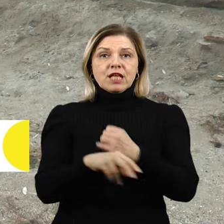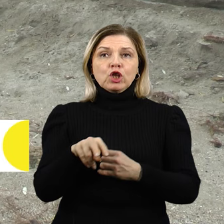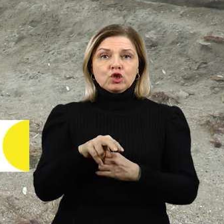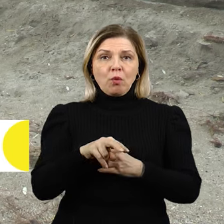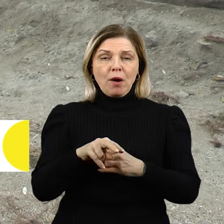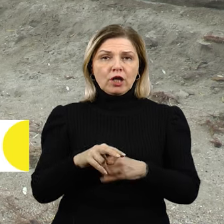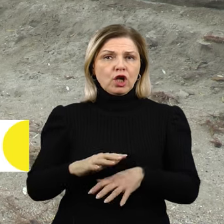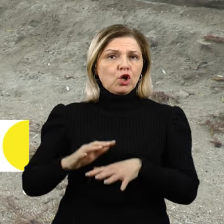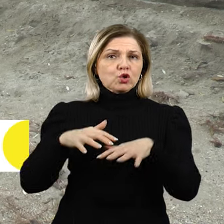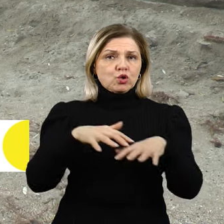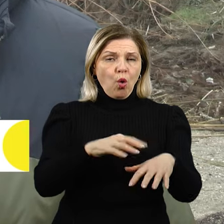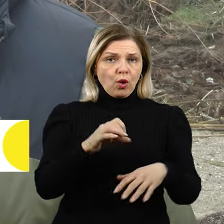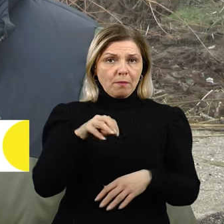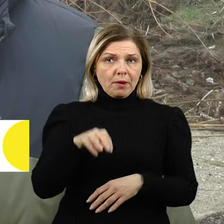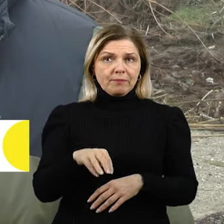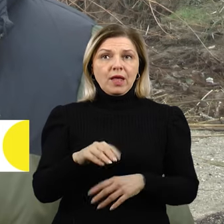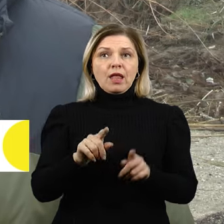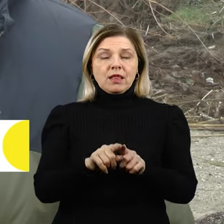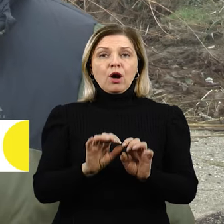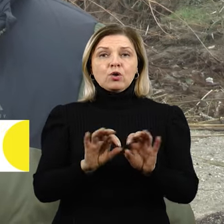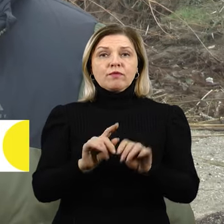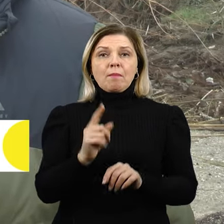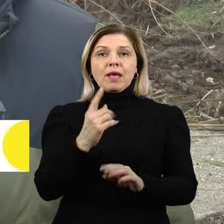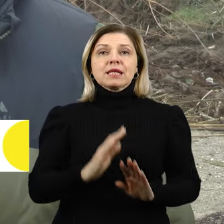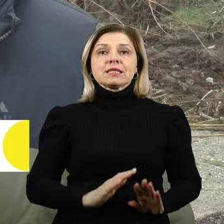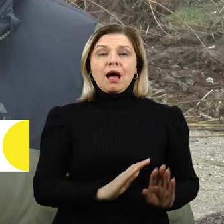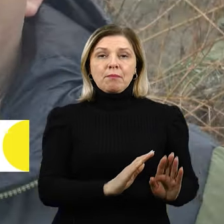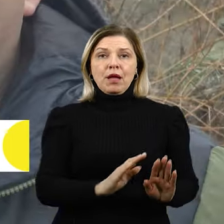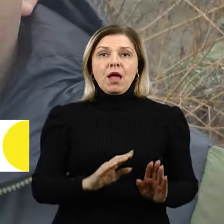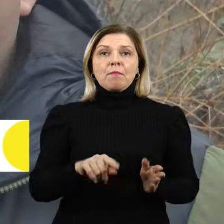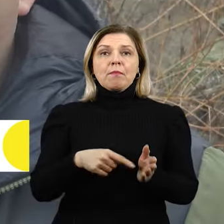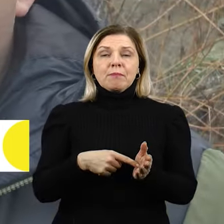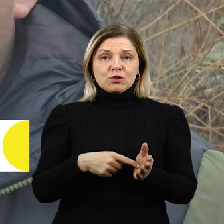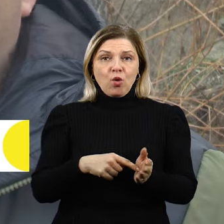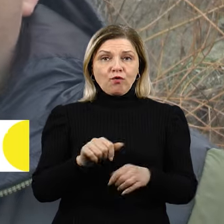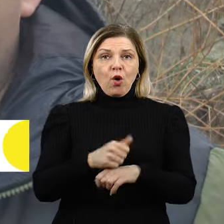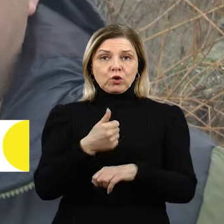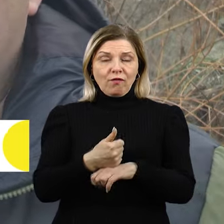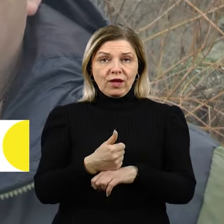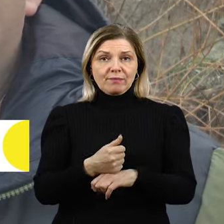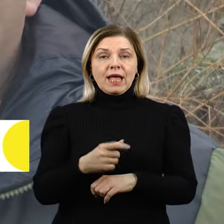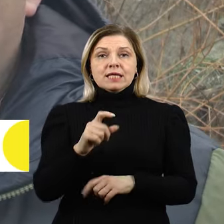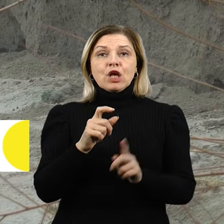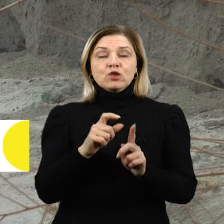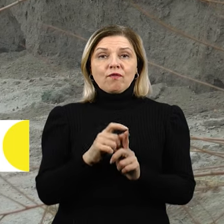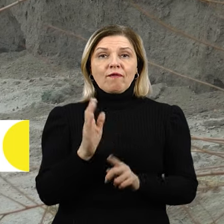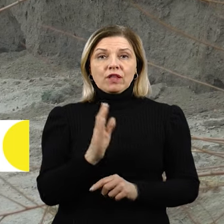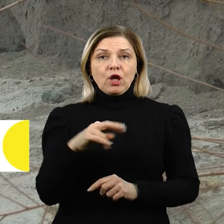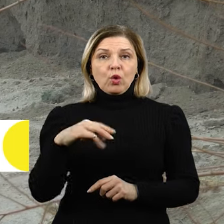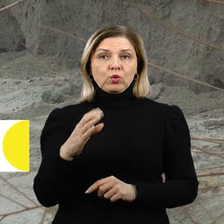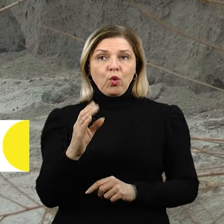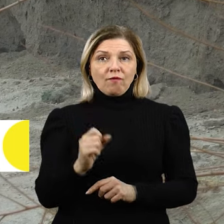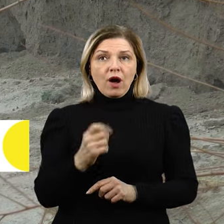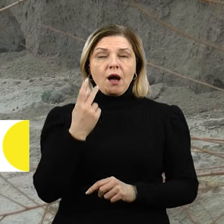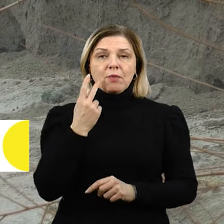це кореспондентам Суспільного розповів перший заступник Миколаївського міського голови. За словами Віталія Лукова, берег на Намиві постійно